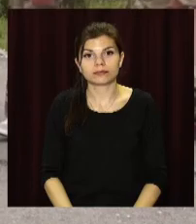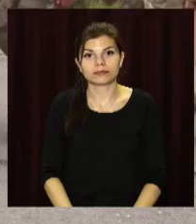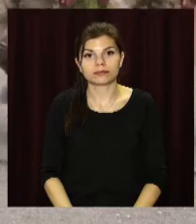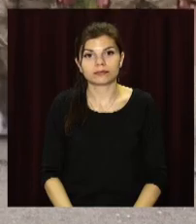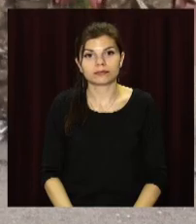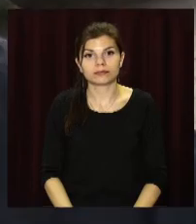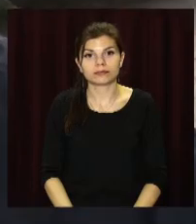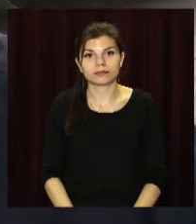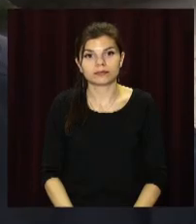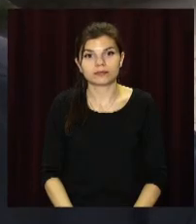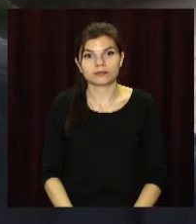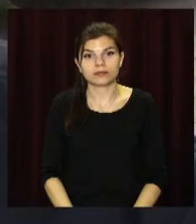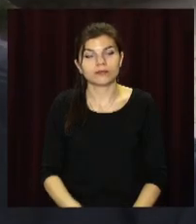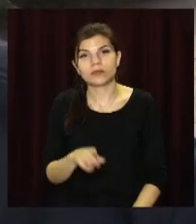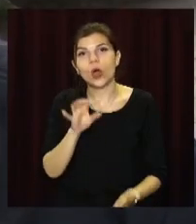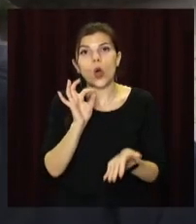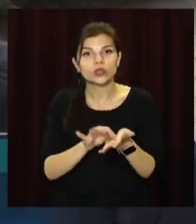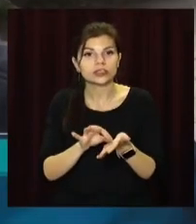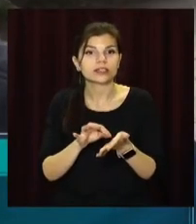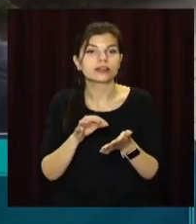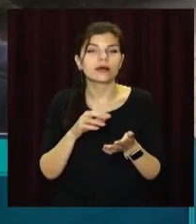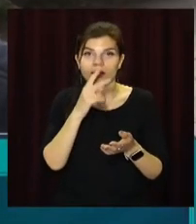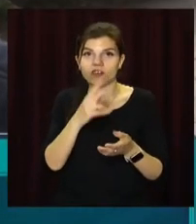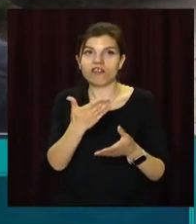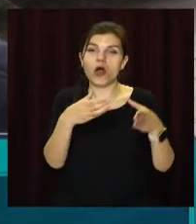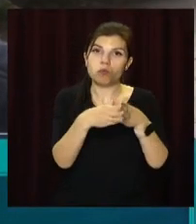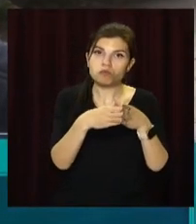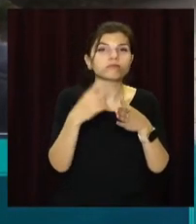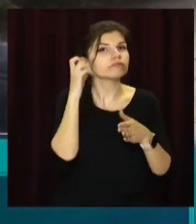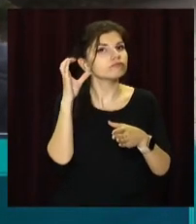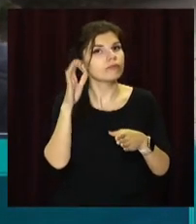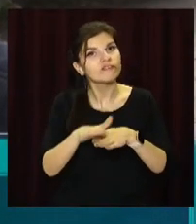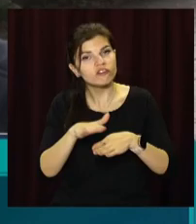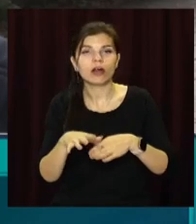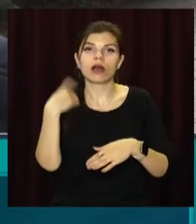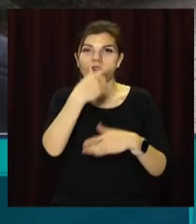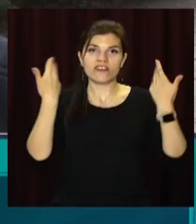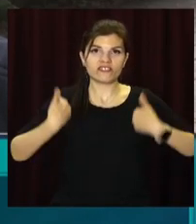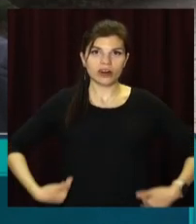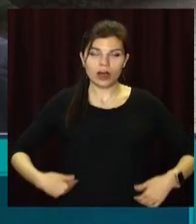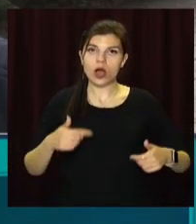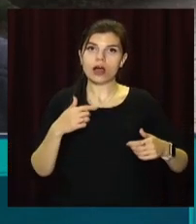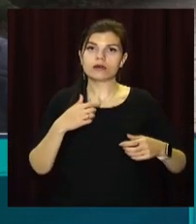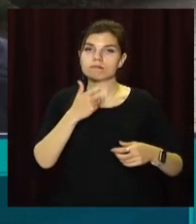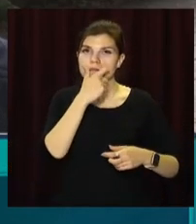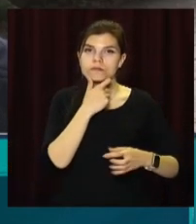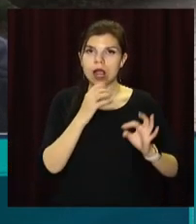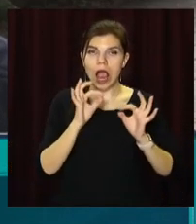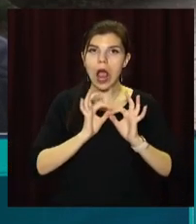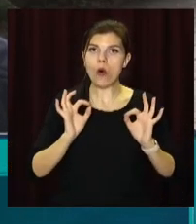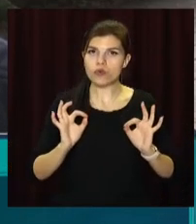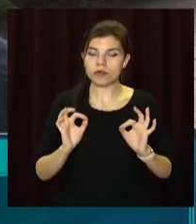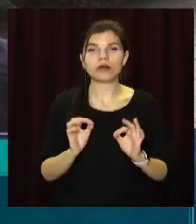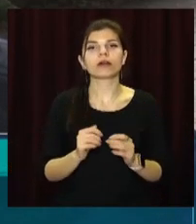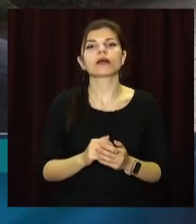обернись. Оцінюємо злагодженість дій підрозділу, їхній зовнішній вигляд, самого підготовка їх до конкурсу, зовнішній